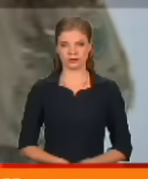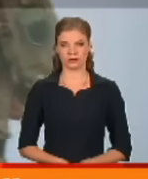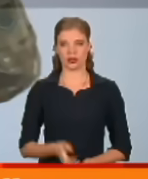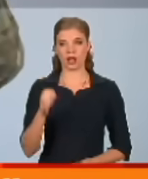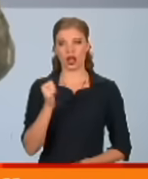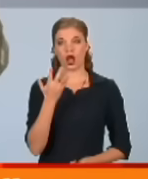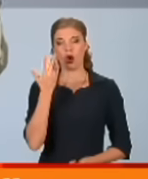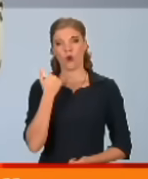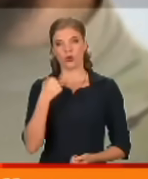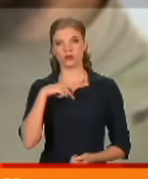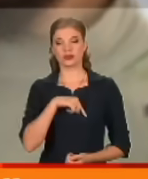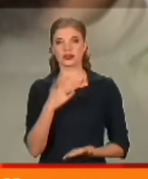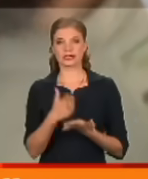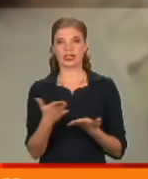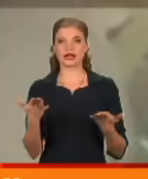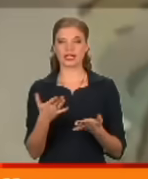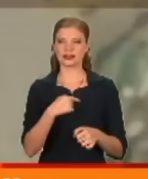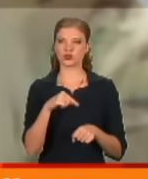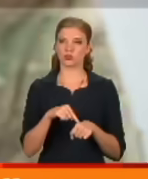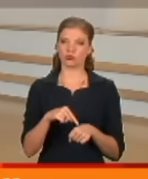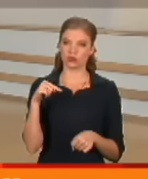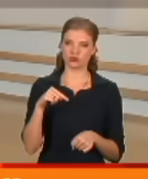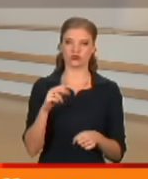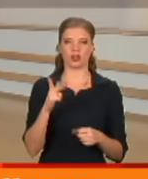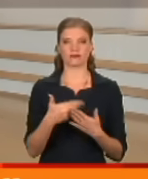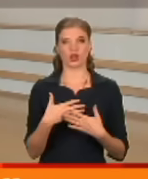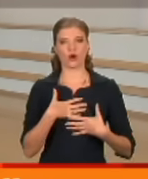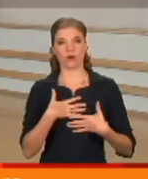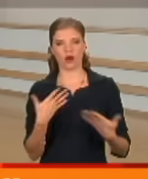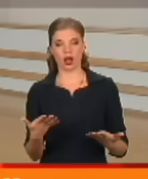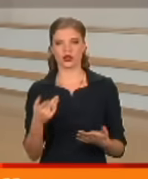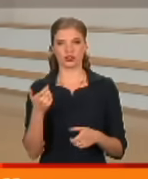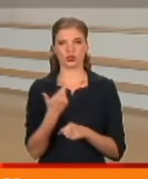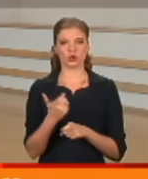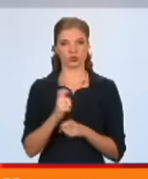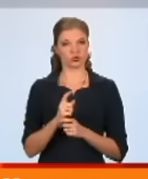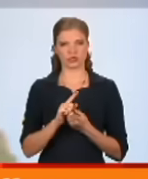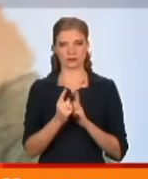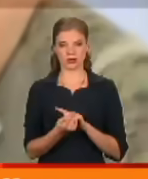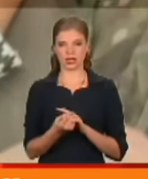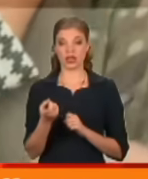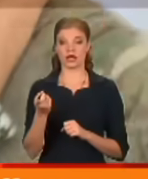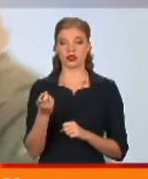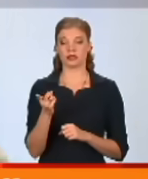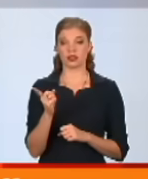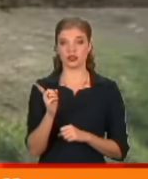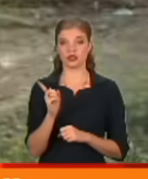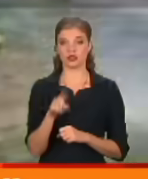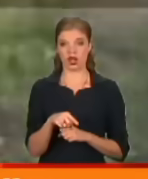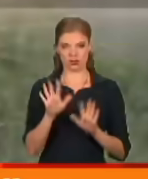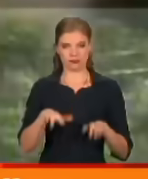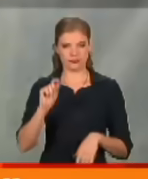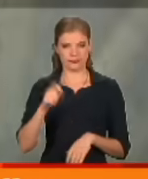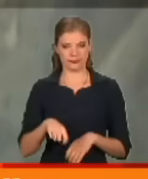А коли щось є такі, якісь почуття такі, як кохання на війні, воно дуже міняє, навіть на війні.